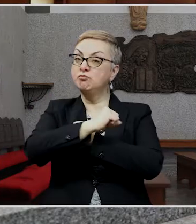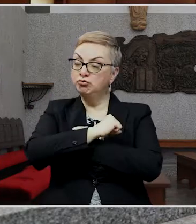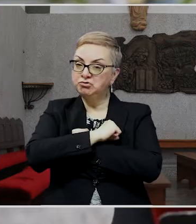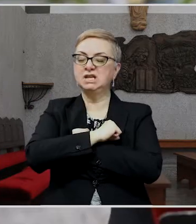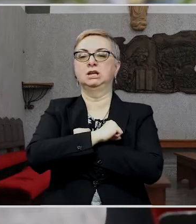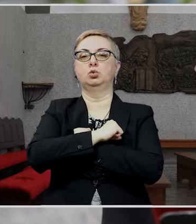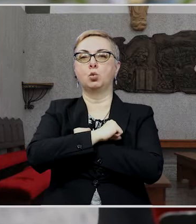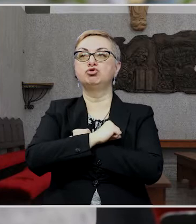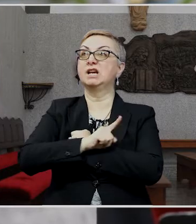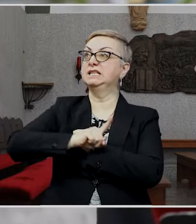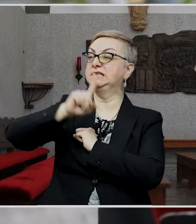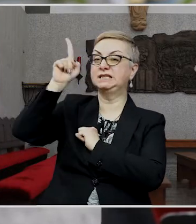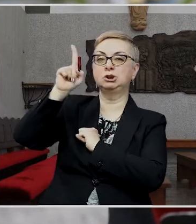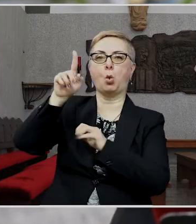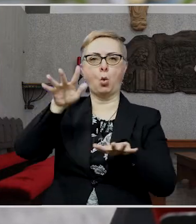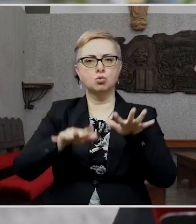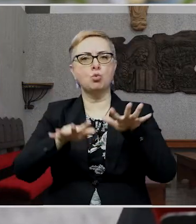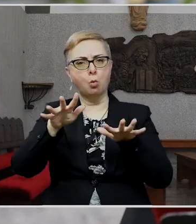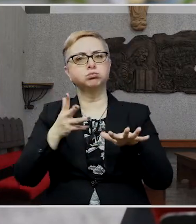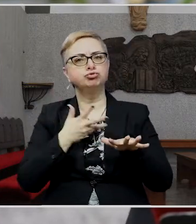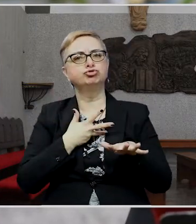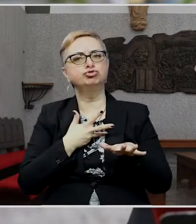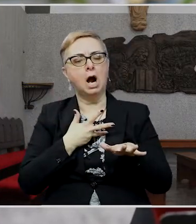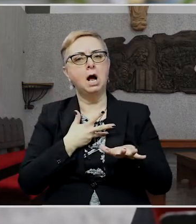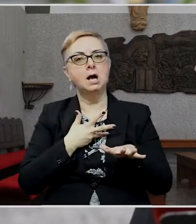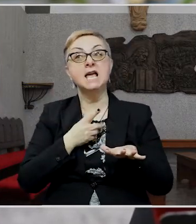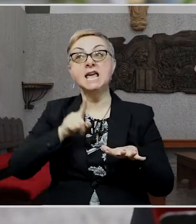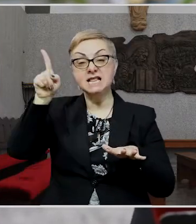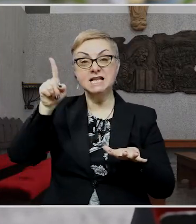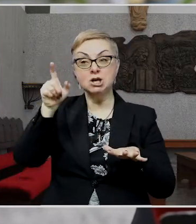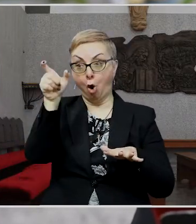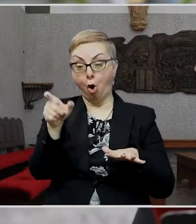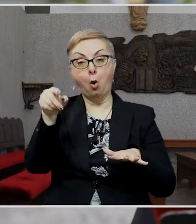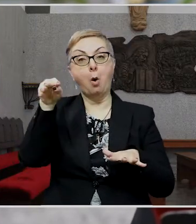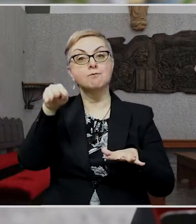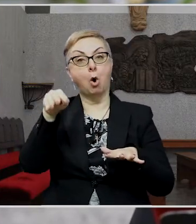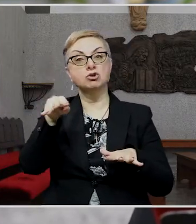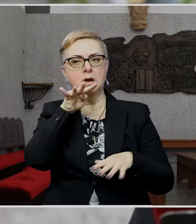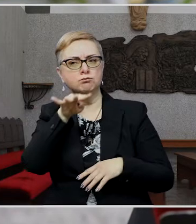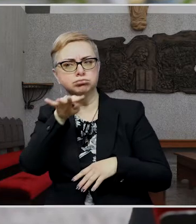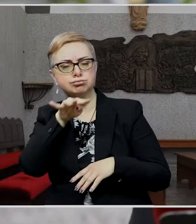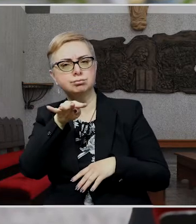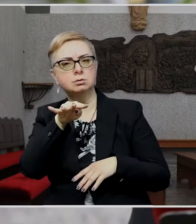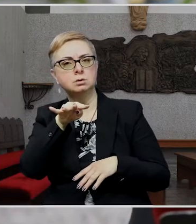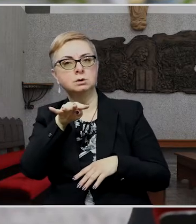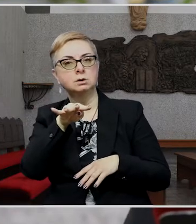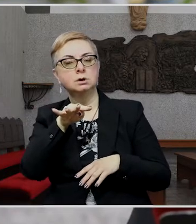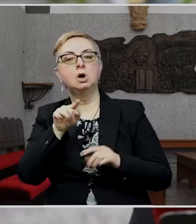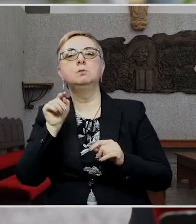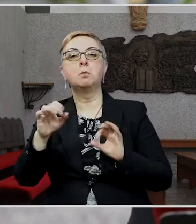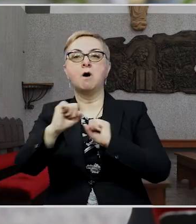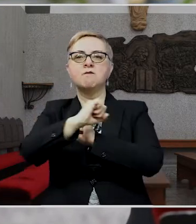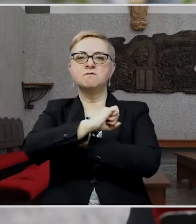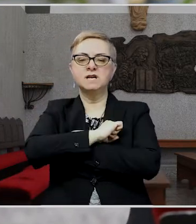quella fede in dio tanto che dio a mosè come già vi ho detto proprio questo rinfaccerà la